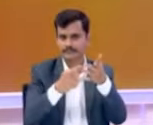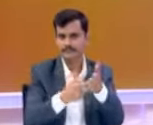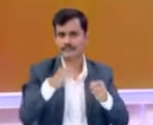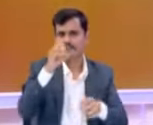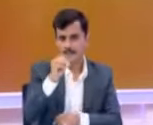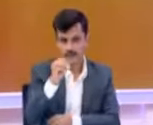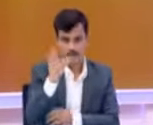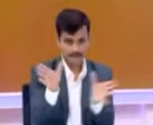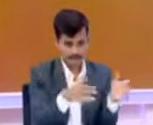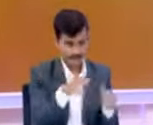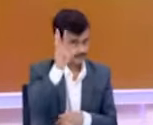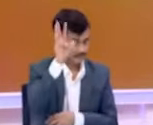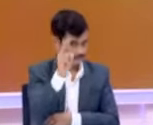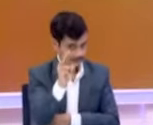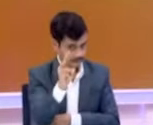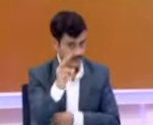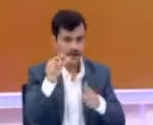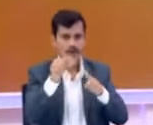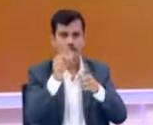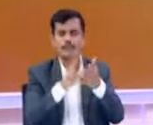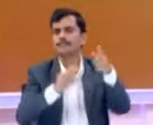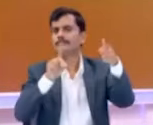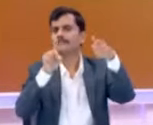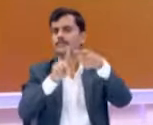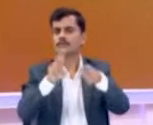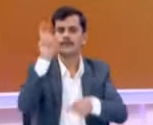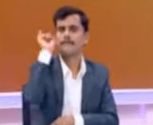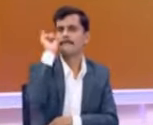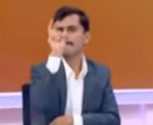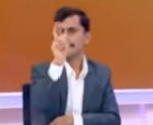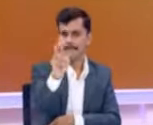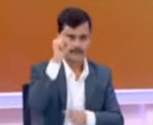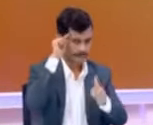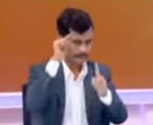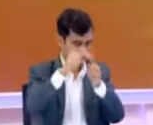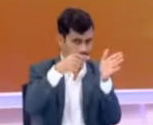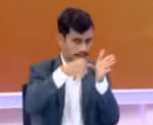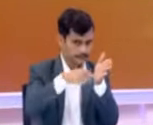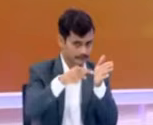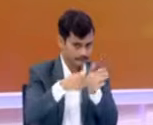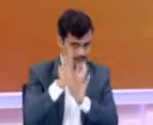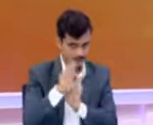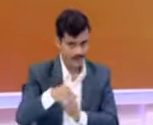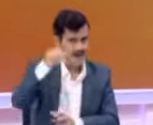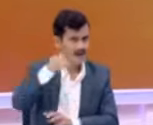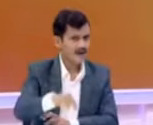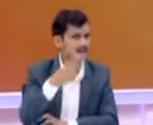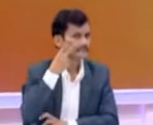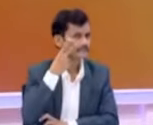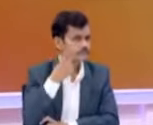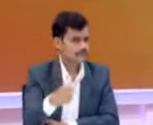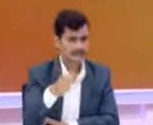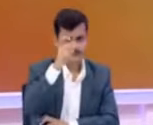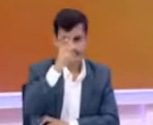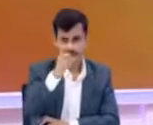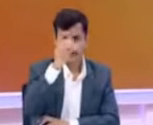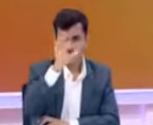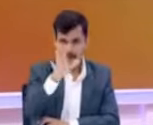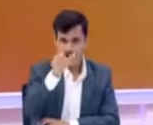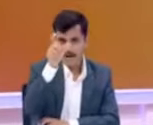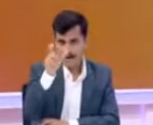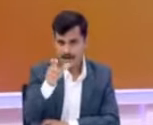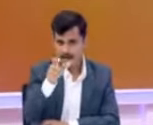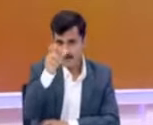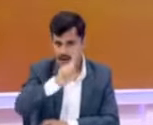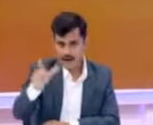बहुत बड़ा प्रोजेक्ट लिया गया है पुणे मेट्रो का। पुणे आज अगर हम देखें 75 लाख पॉपुलेशन